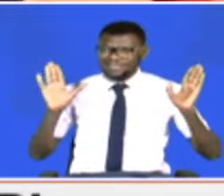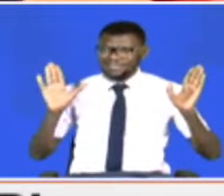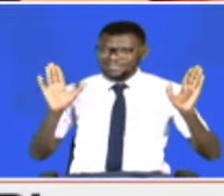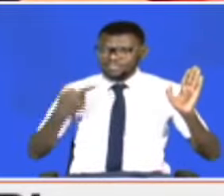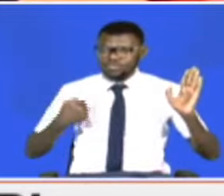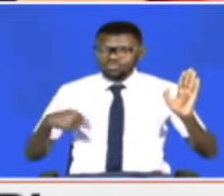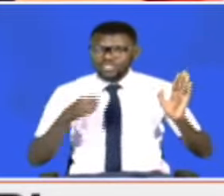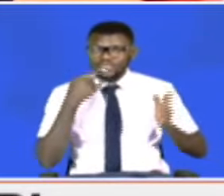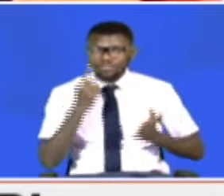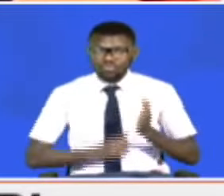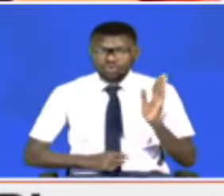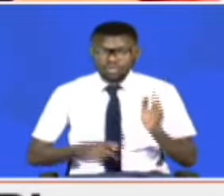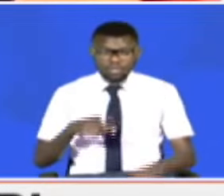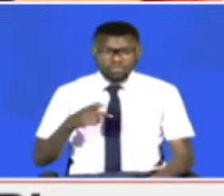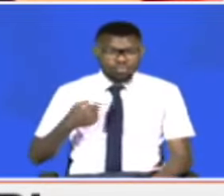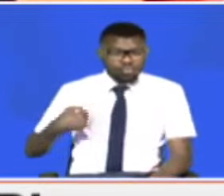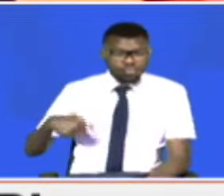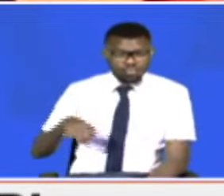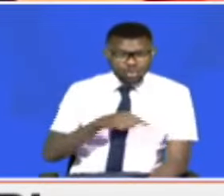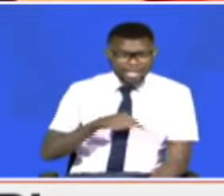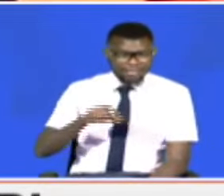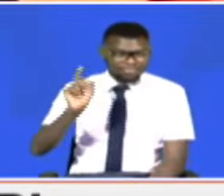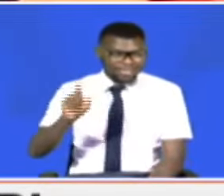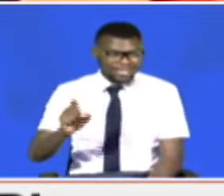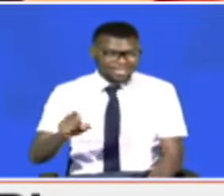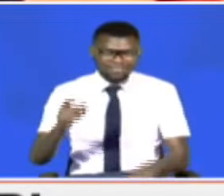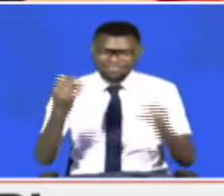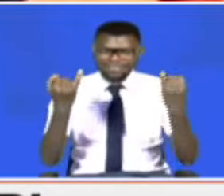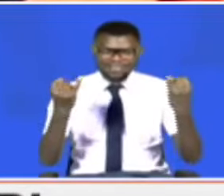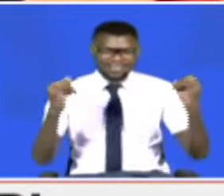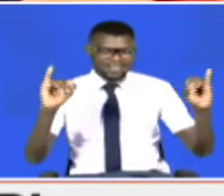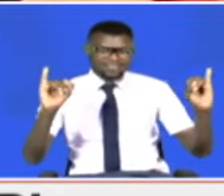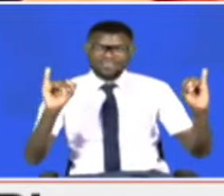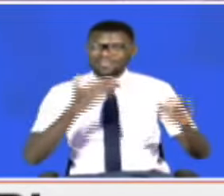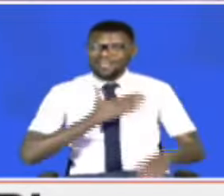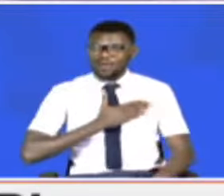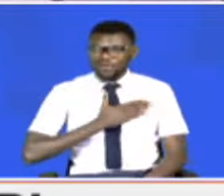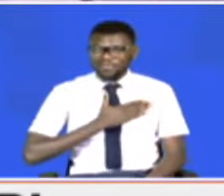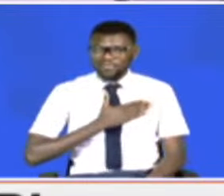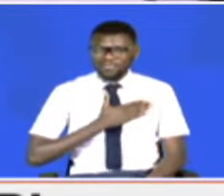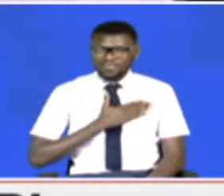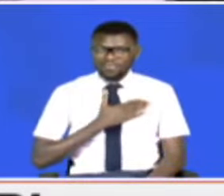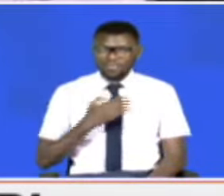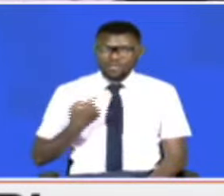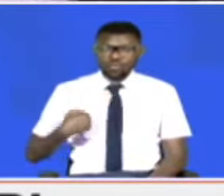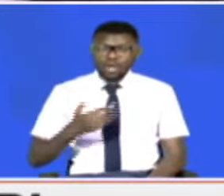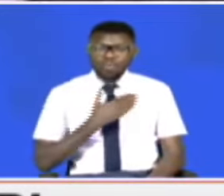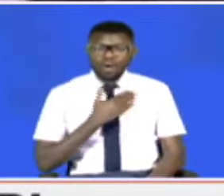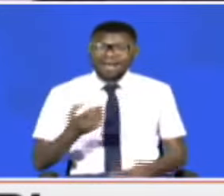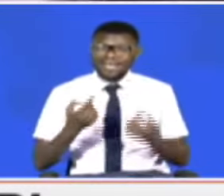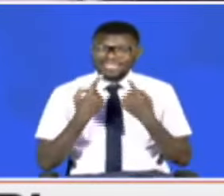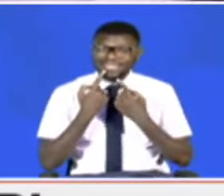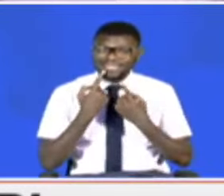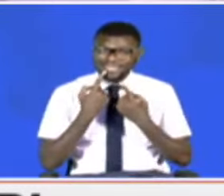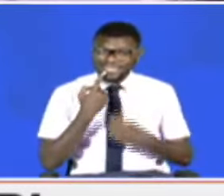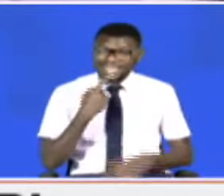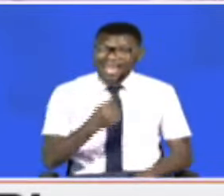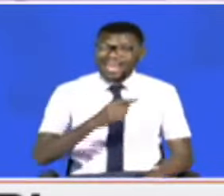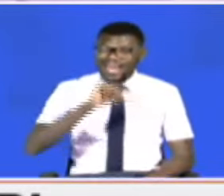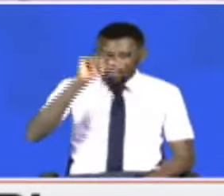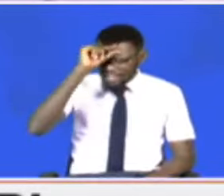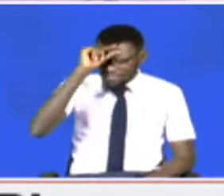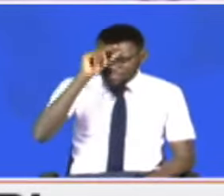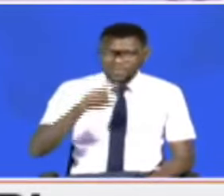tunasema sisi tunahitaji uhuru wa wanahabari. We want to tell the government to come up